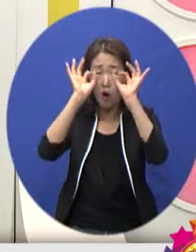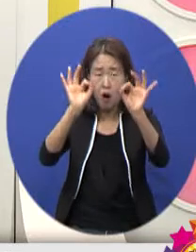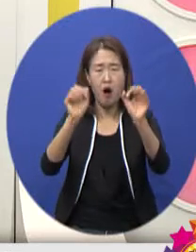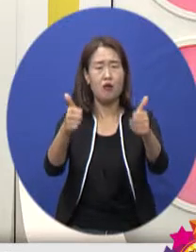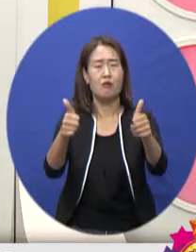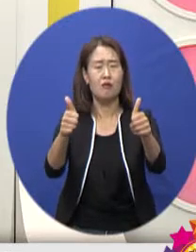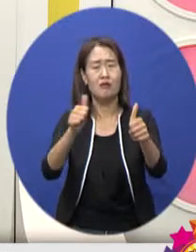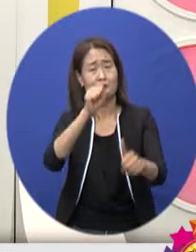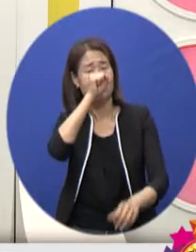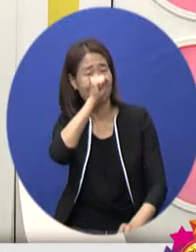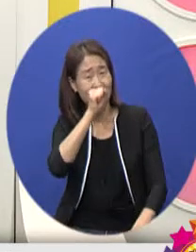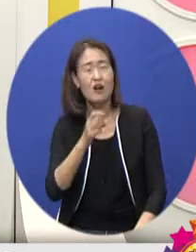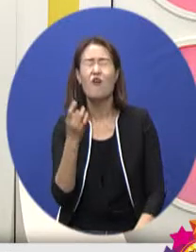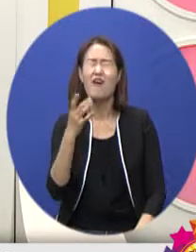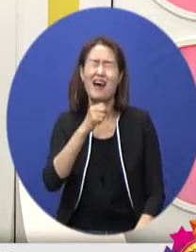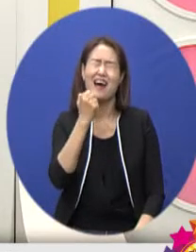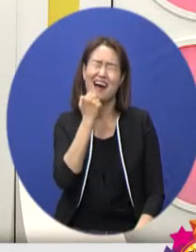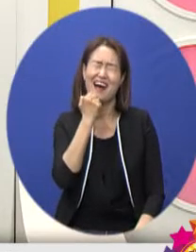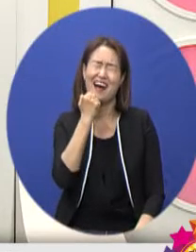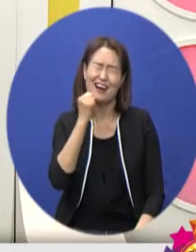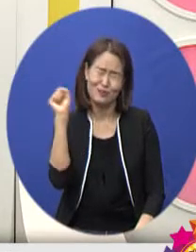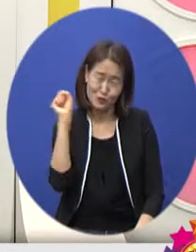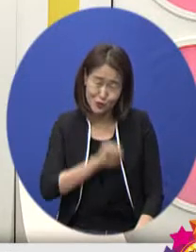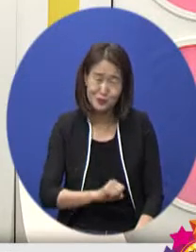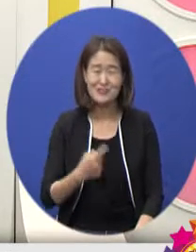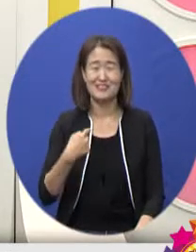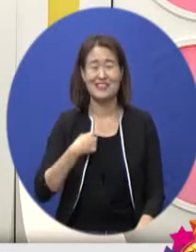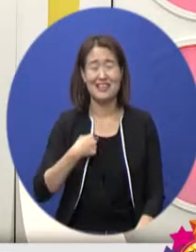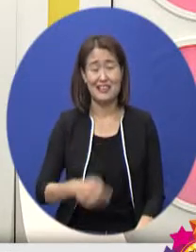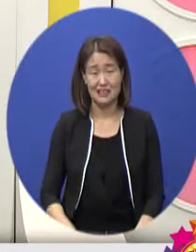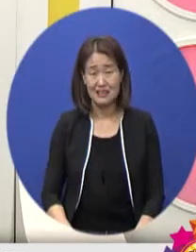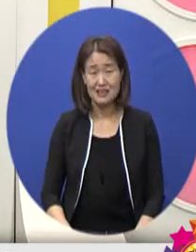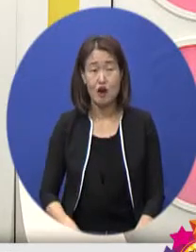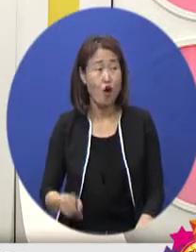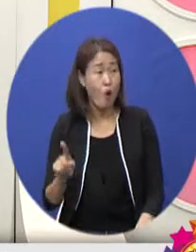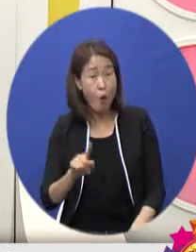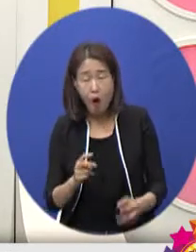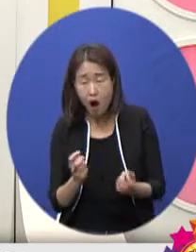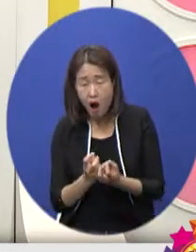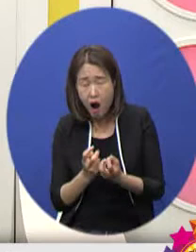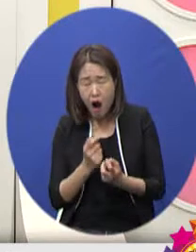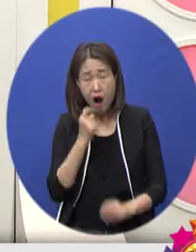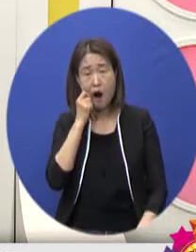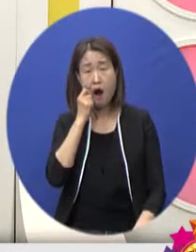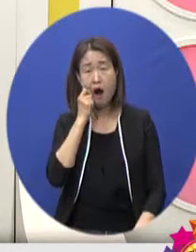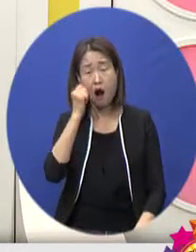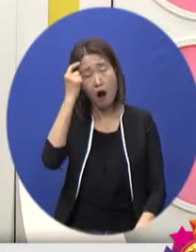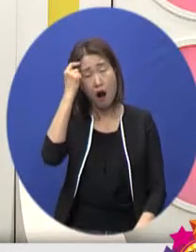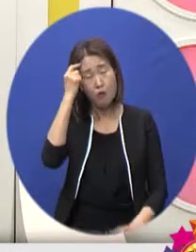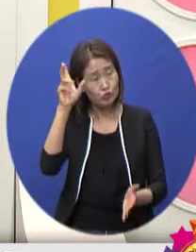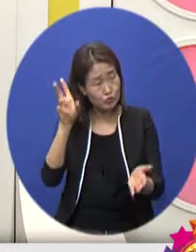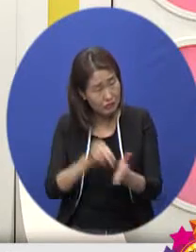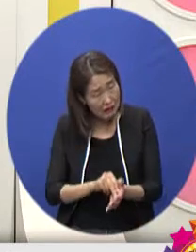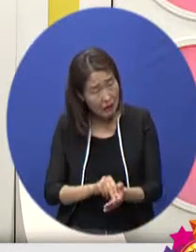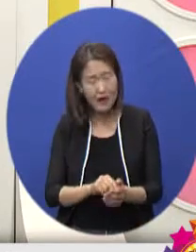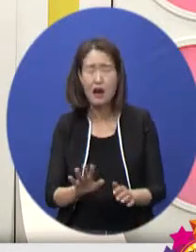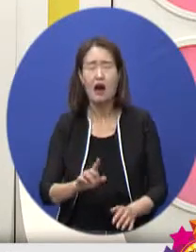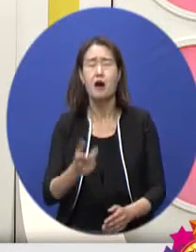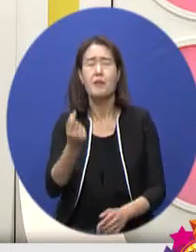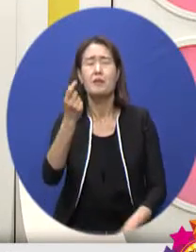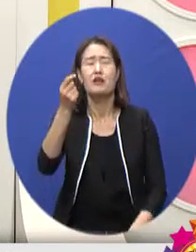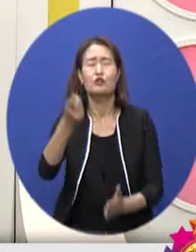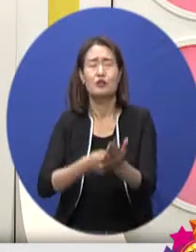좋아요 어머니. 네, 원에 잘 웃어요. 네. 그런데 이렇게 어떻게 그런 게 생겨가지고. 네, 우리 어머니 빨리 수술